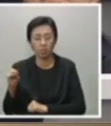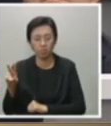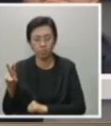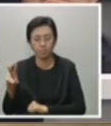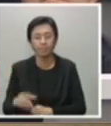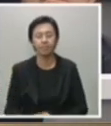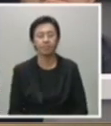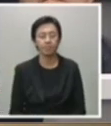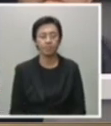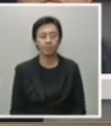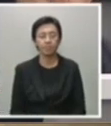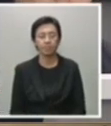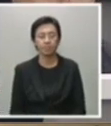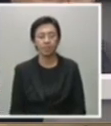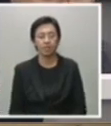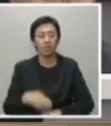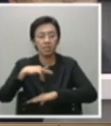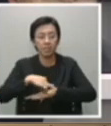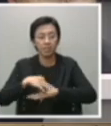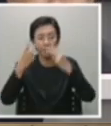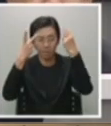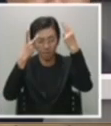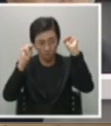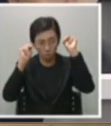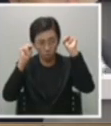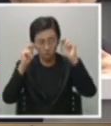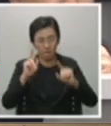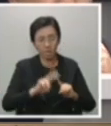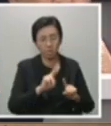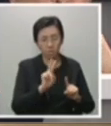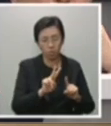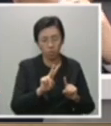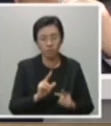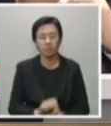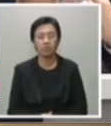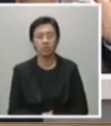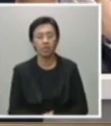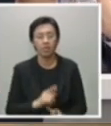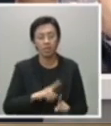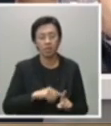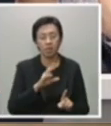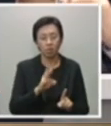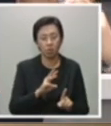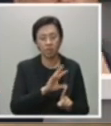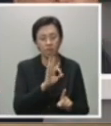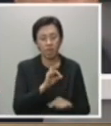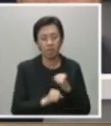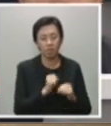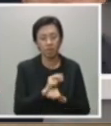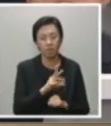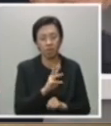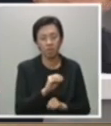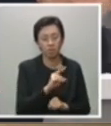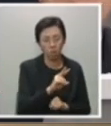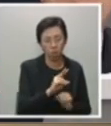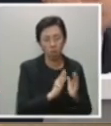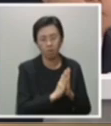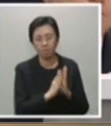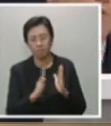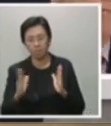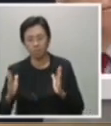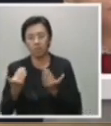2562ดำรงตำแหน่งนายกรัฐมนตรีครั้งที่29มิถุนายน2562จนถึงปัจ